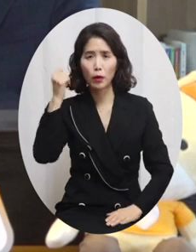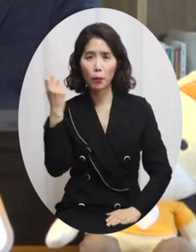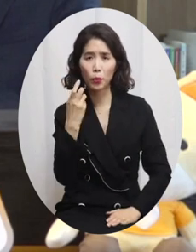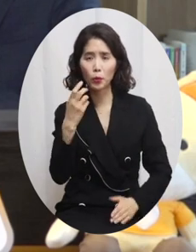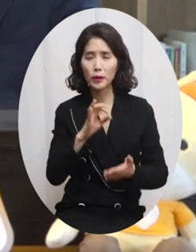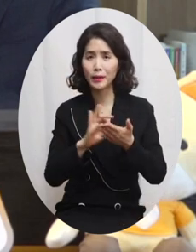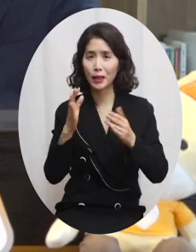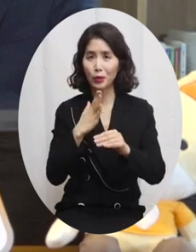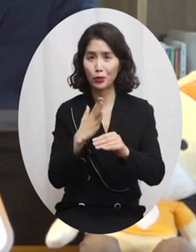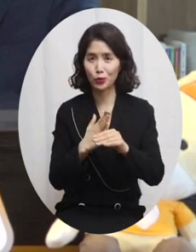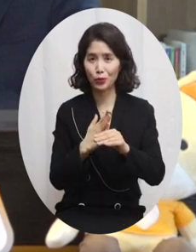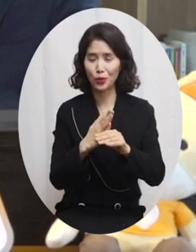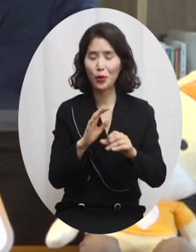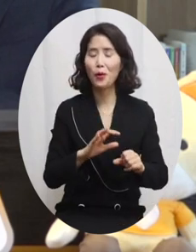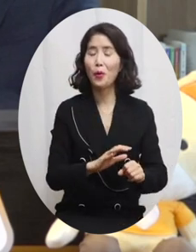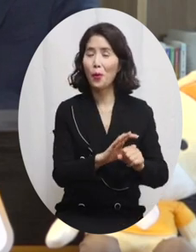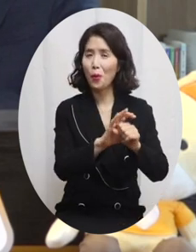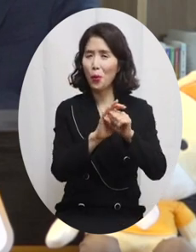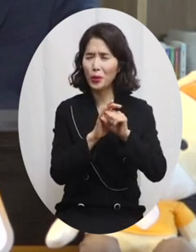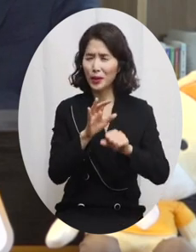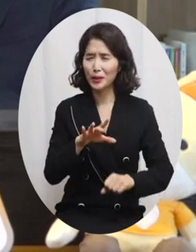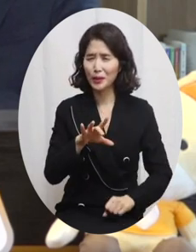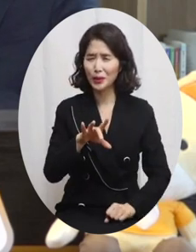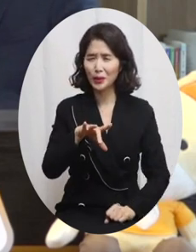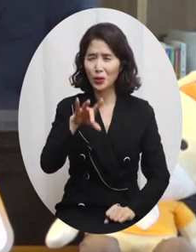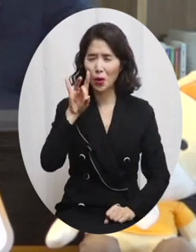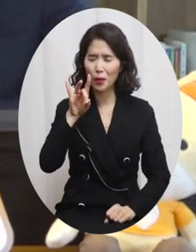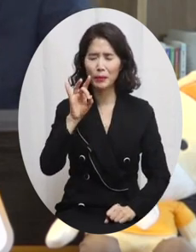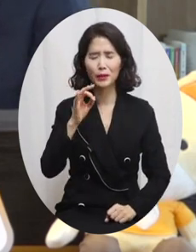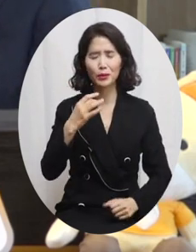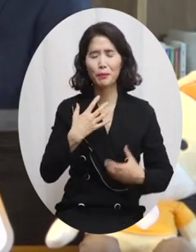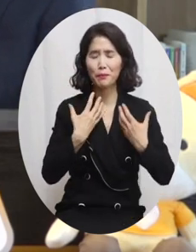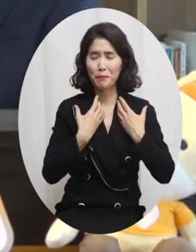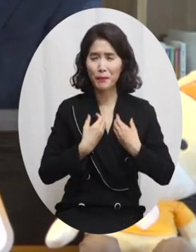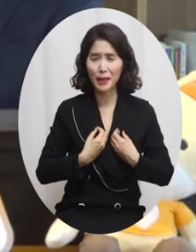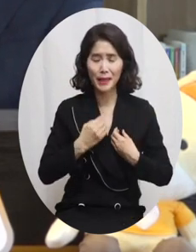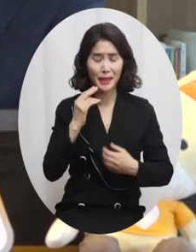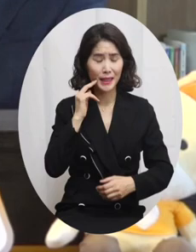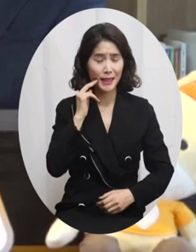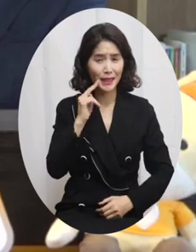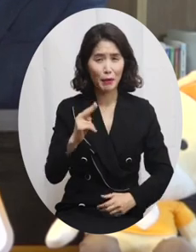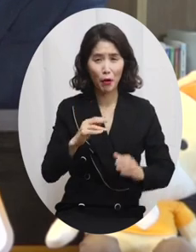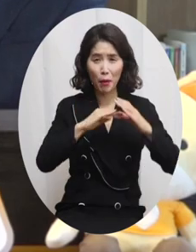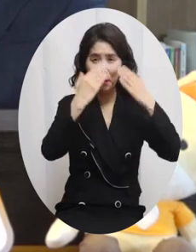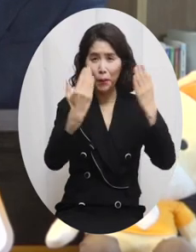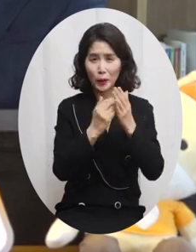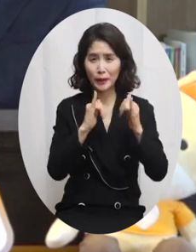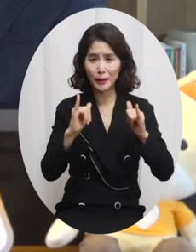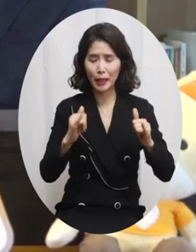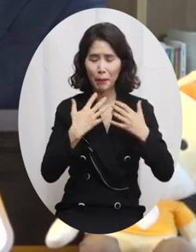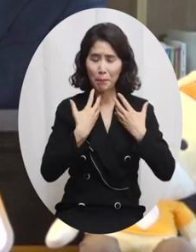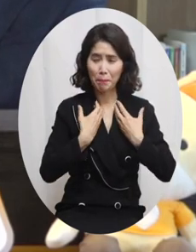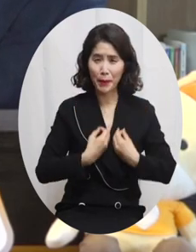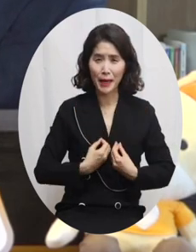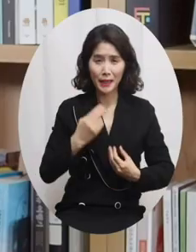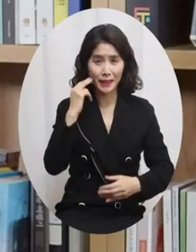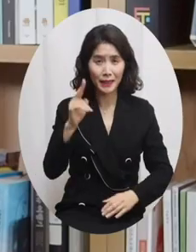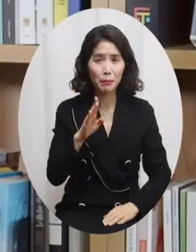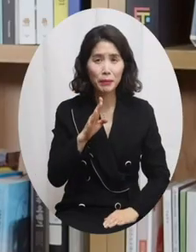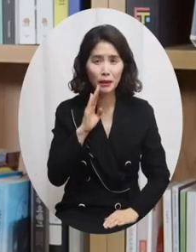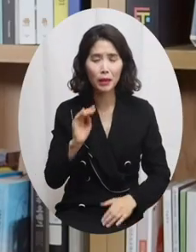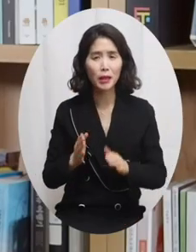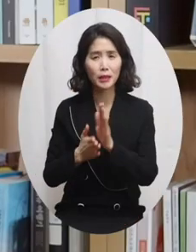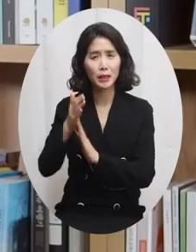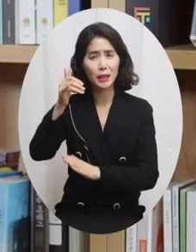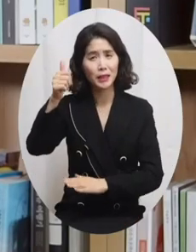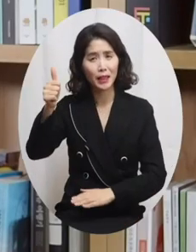코로나 초기에 뭐 상당히 많은 패닉에 전 국민이 휩싸여 있었습니다.